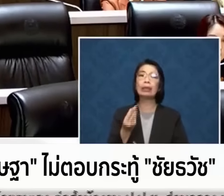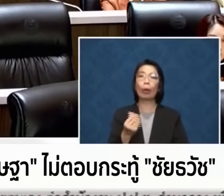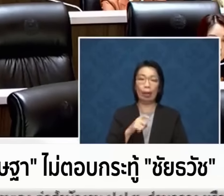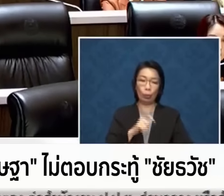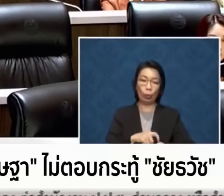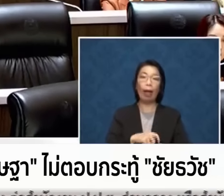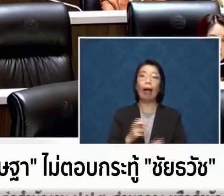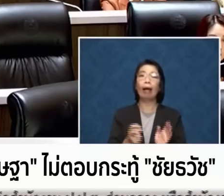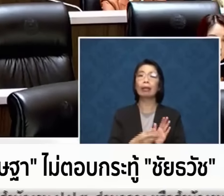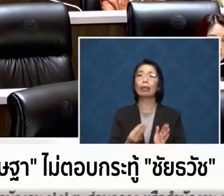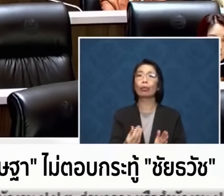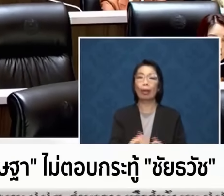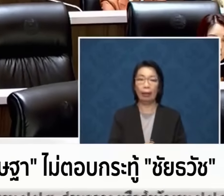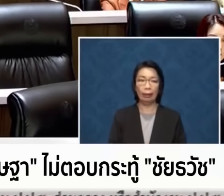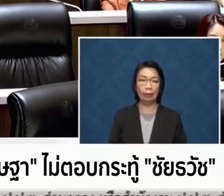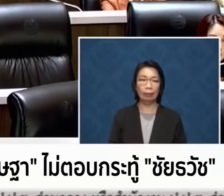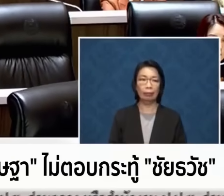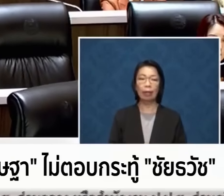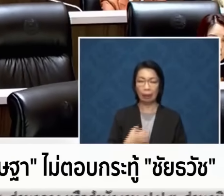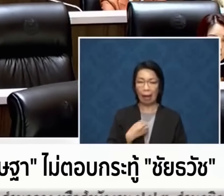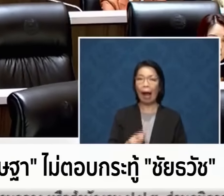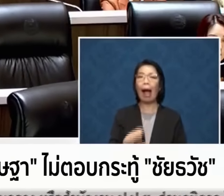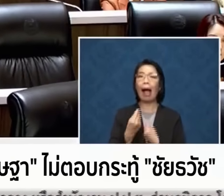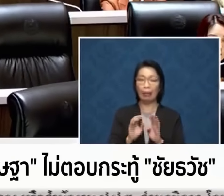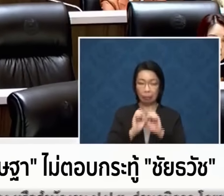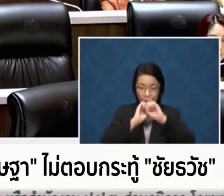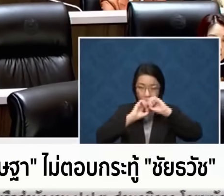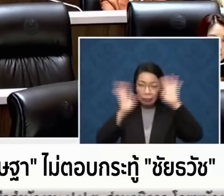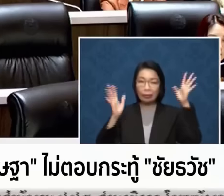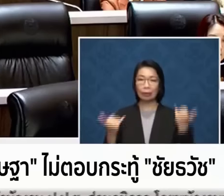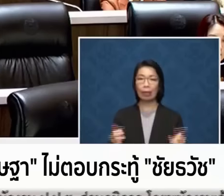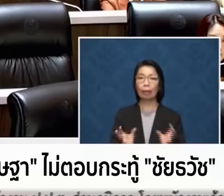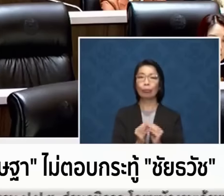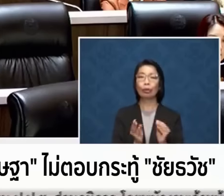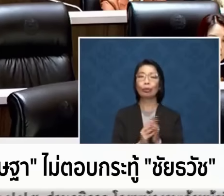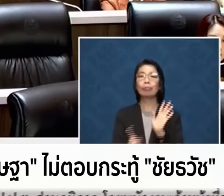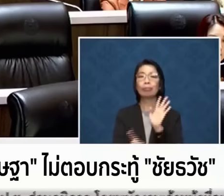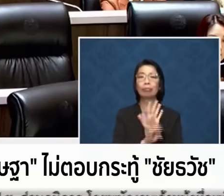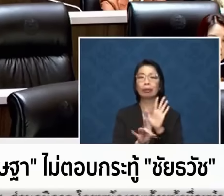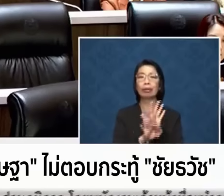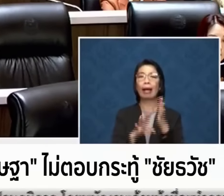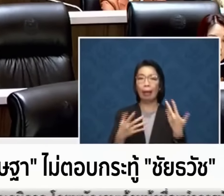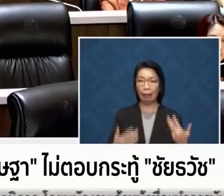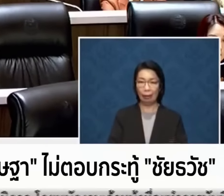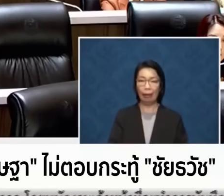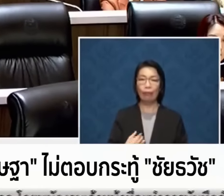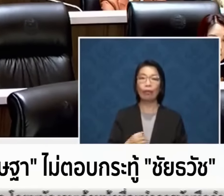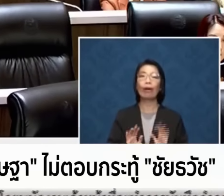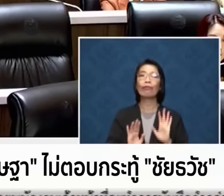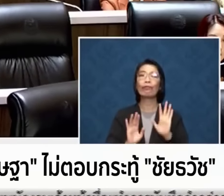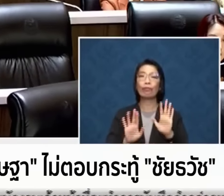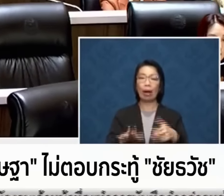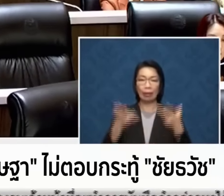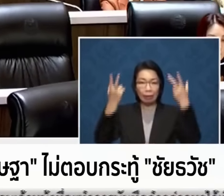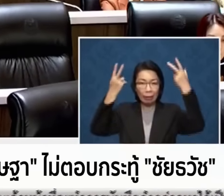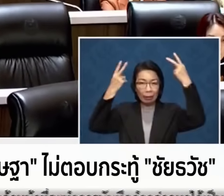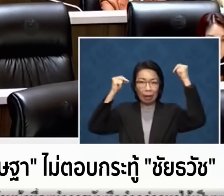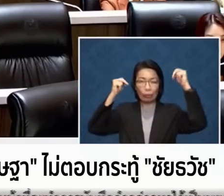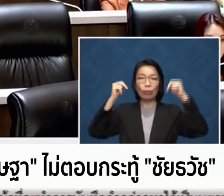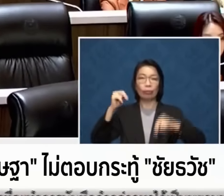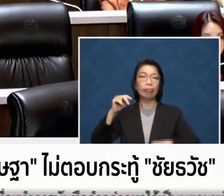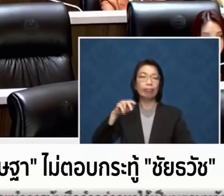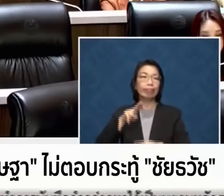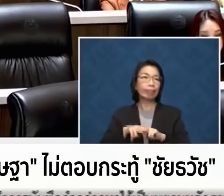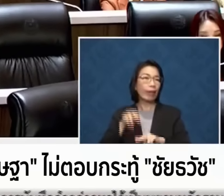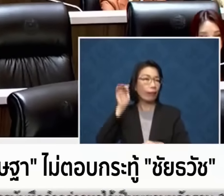ใช่ยผมว่าวันนี้ตรงไปตรงมาครับวันประชุมวันสุดท้ายแล้วฝากถึงท่านนายนายกผมเข้าใจว่าคงฟังผมอยู่